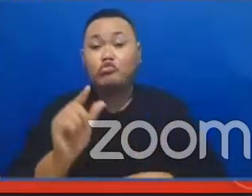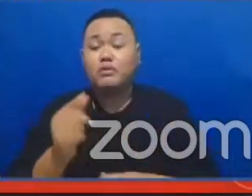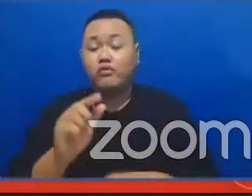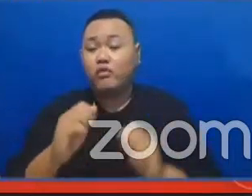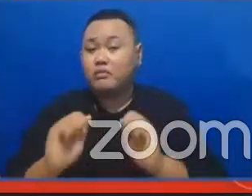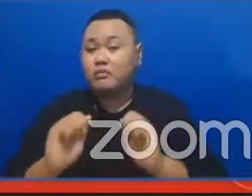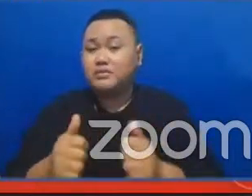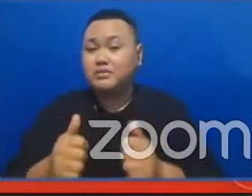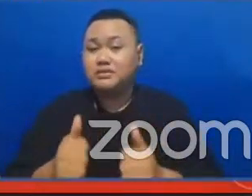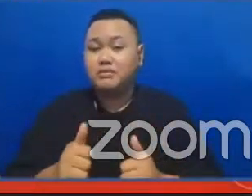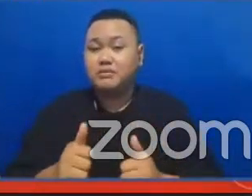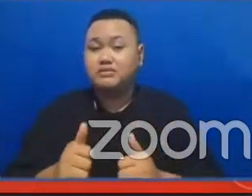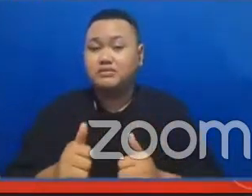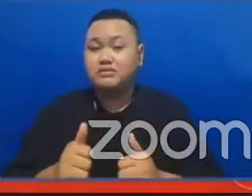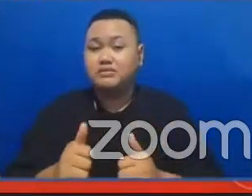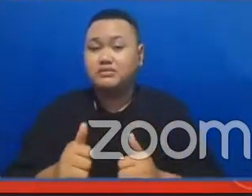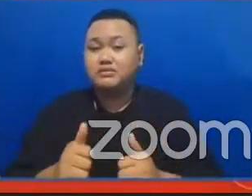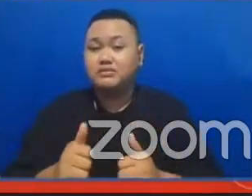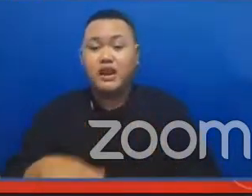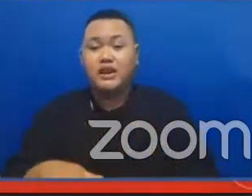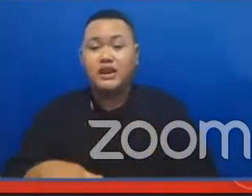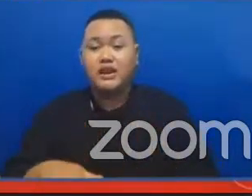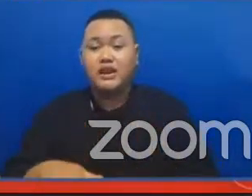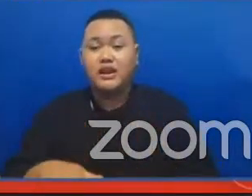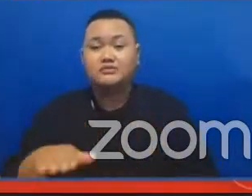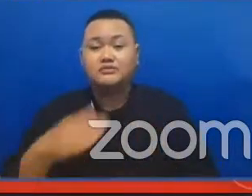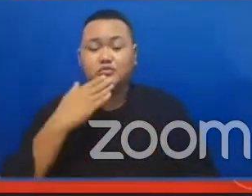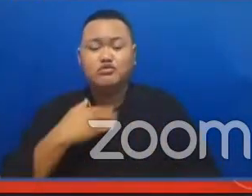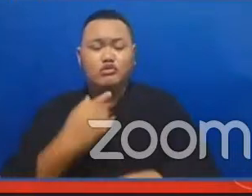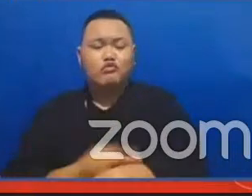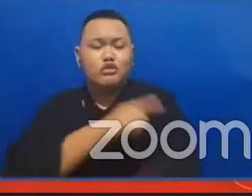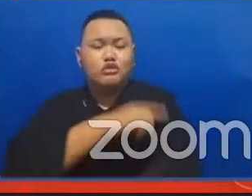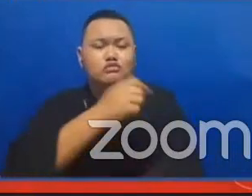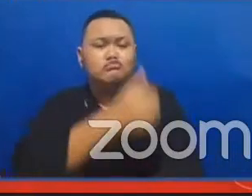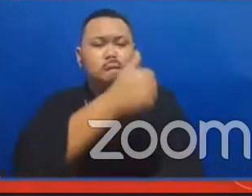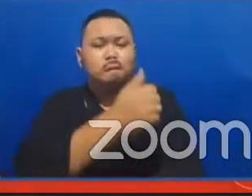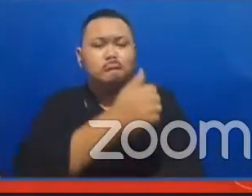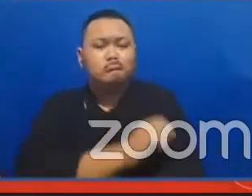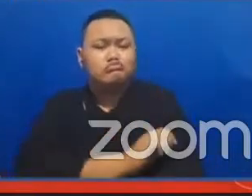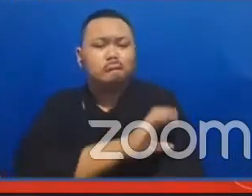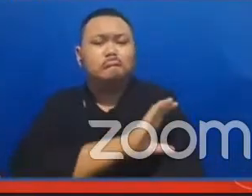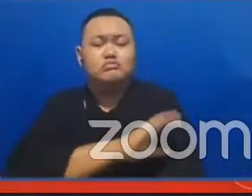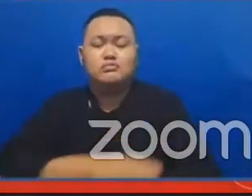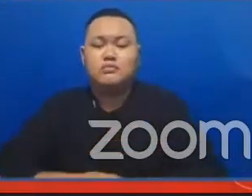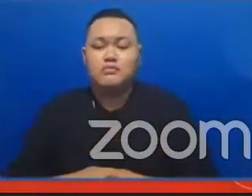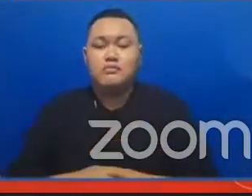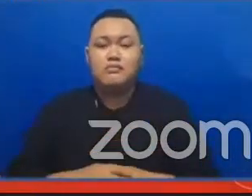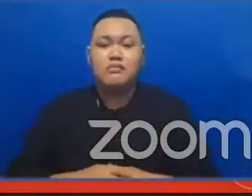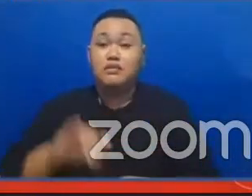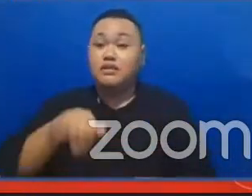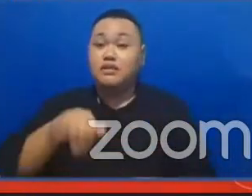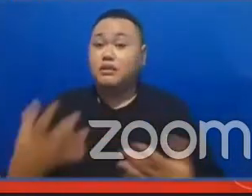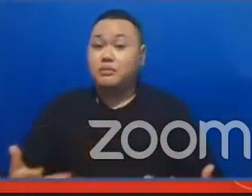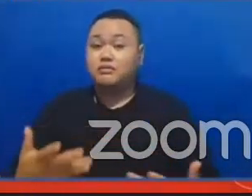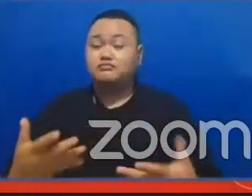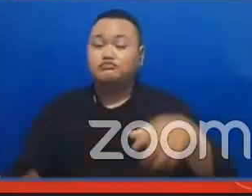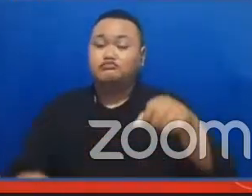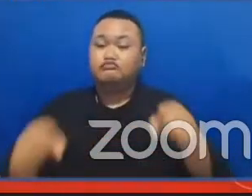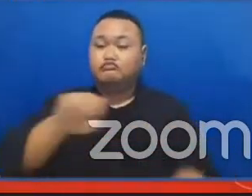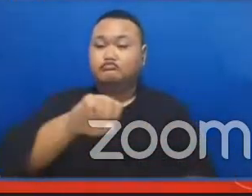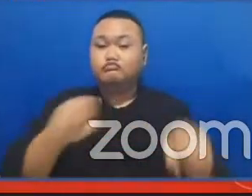mempersiapkan generasi unggul di masa yang akan datang. Sehingga melalui laboratorium maya